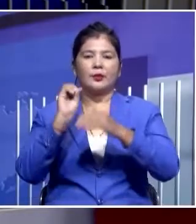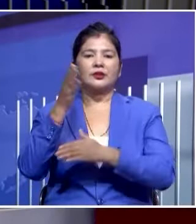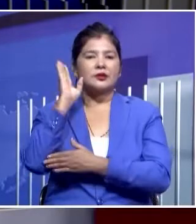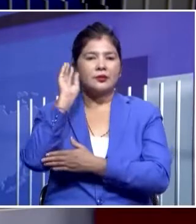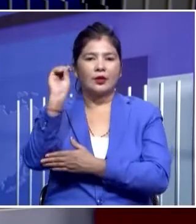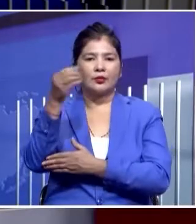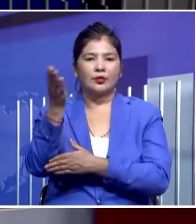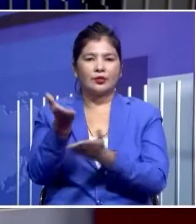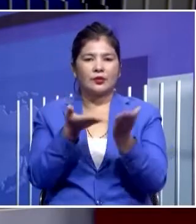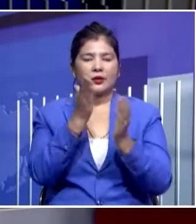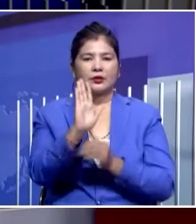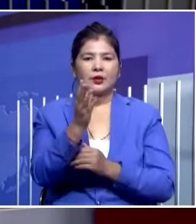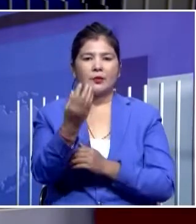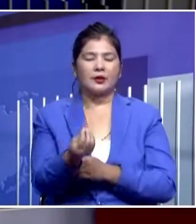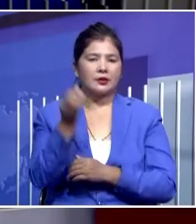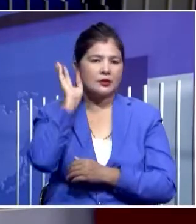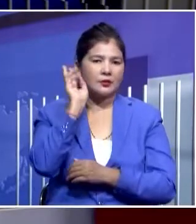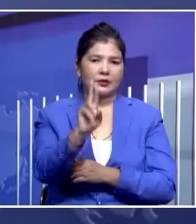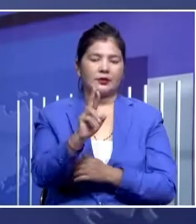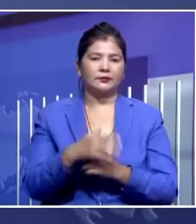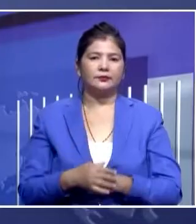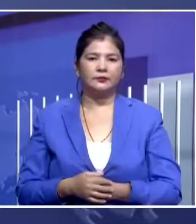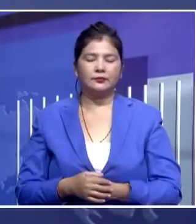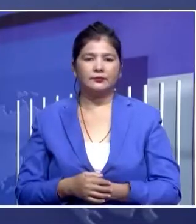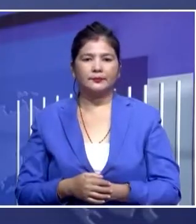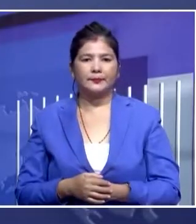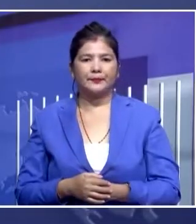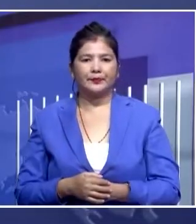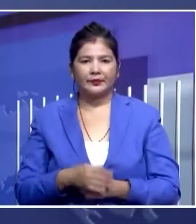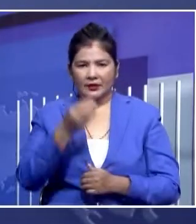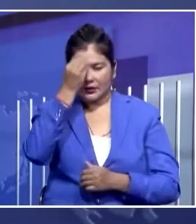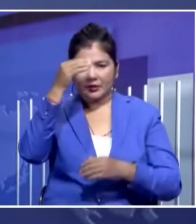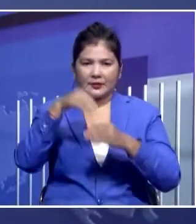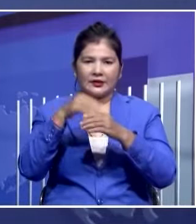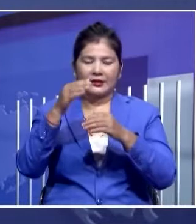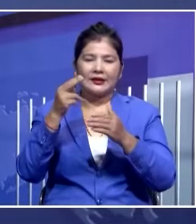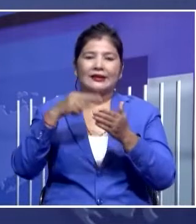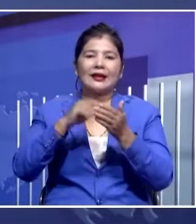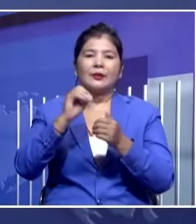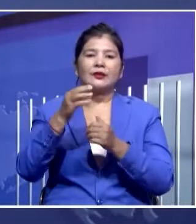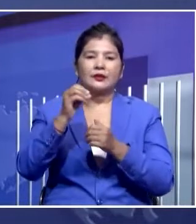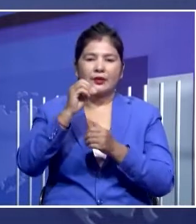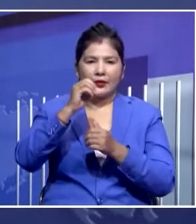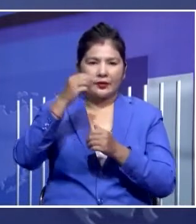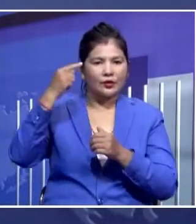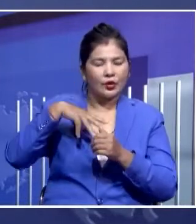विश्रामपछि समाचारमा पुनः स्वागत छ। अब बाँकी समाचार। दशैं भित्रन थालेपछि पश्चिम नवलपरासीमा कलाकारलाई मूर्ति